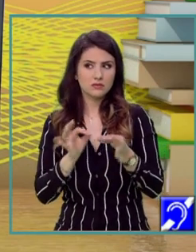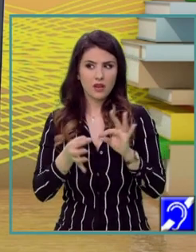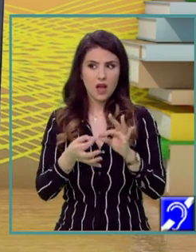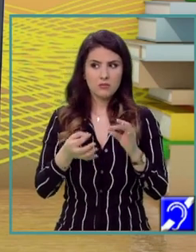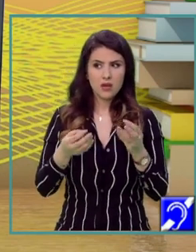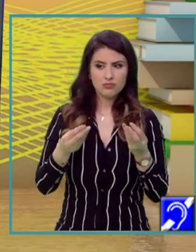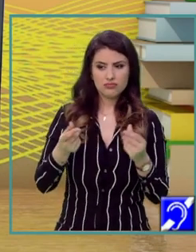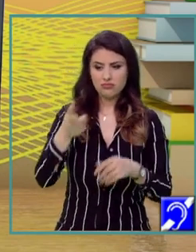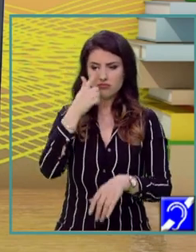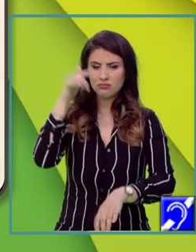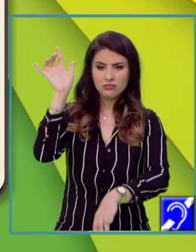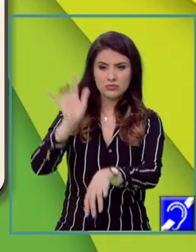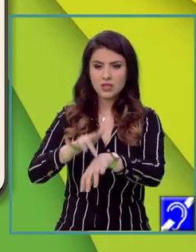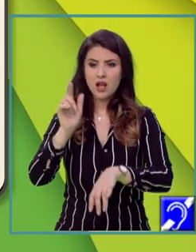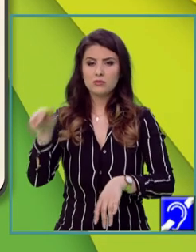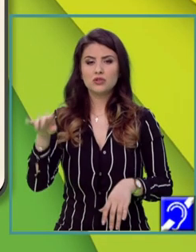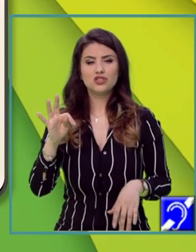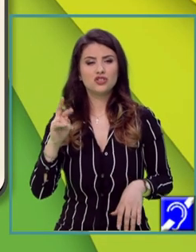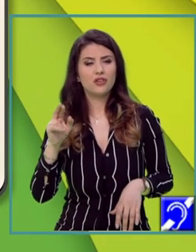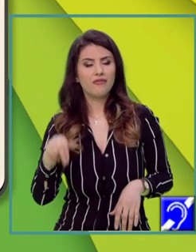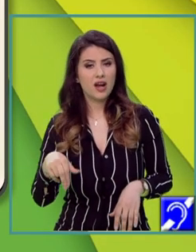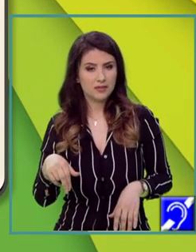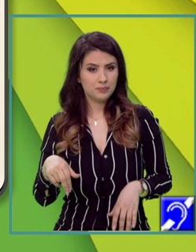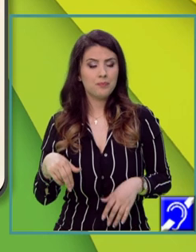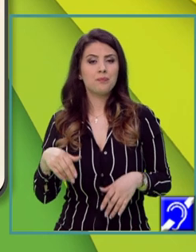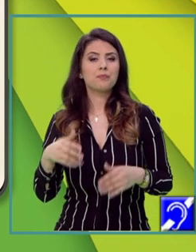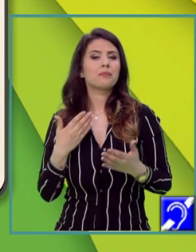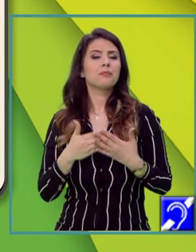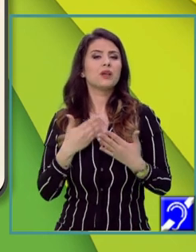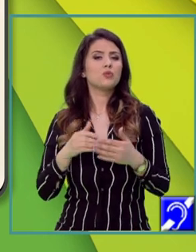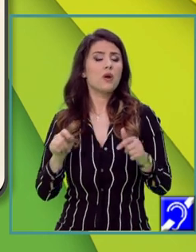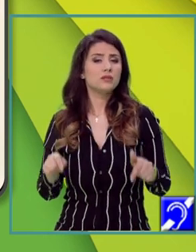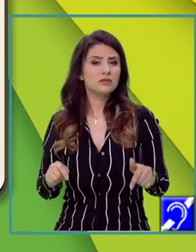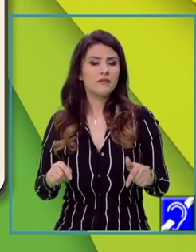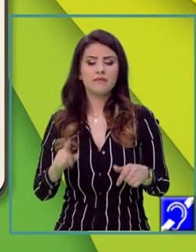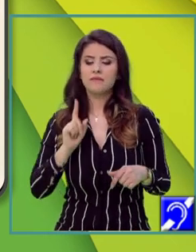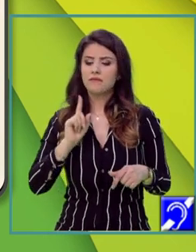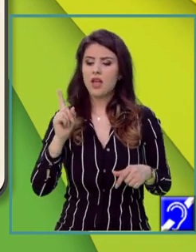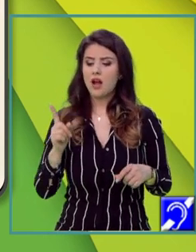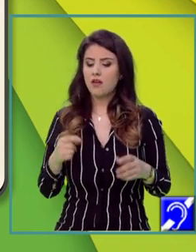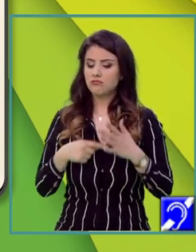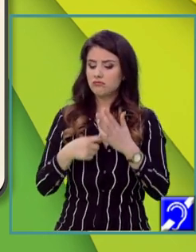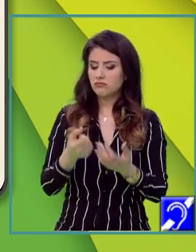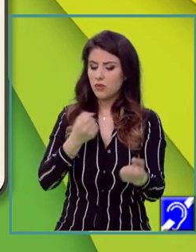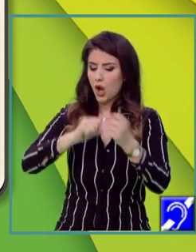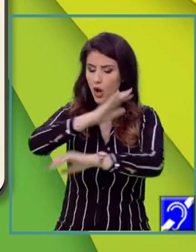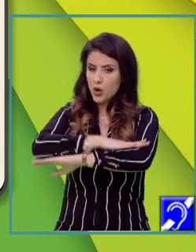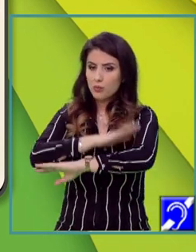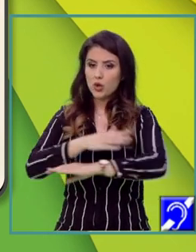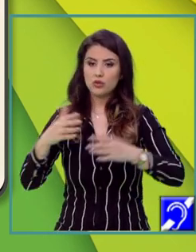hipersensibil și hiperalgica lui Ștefan pentru aceasta fiecare gest al soției poziția corpului